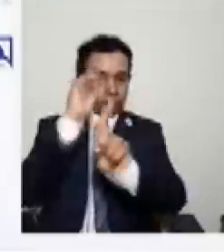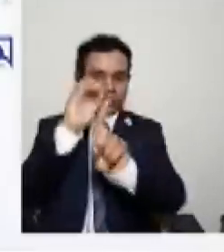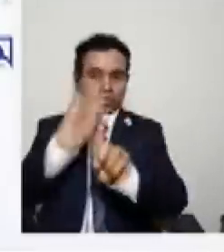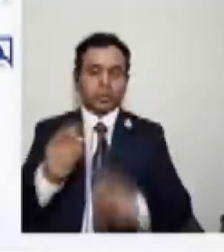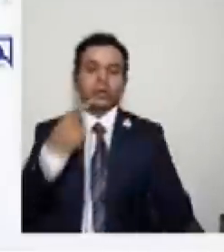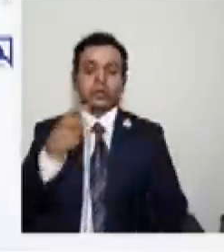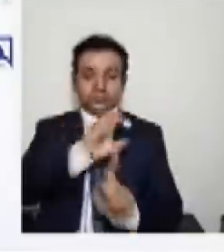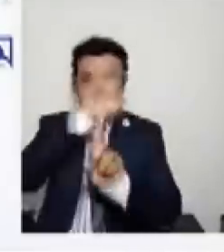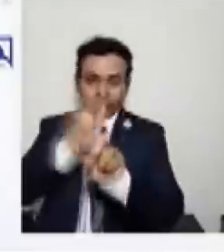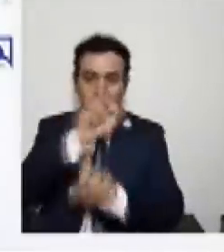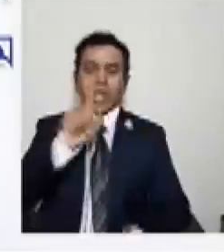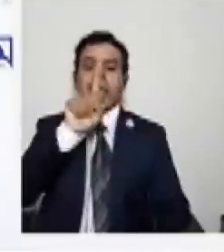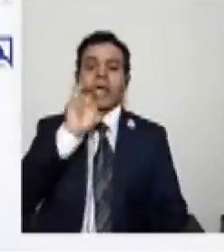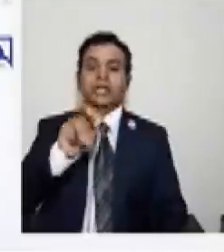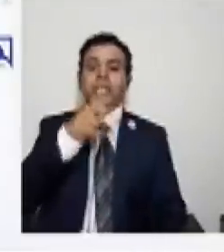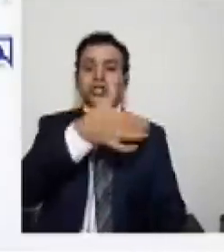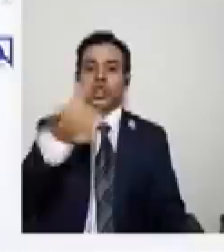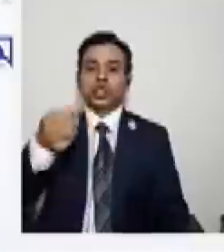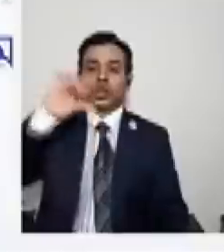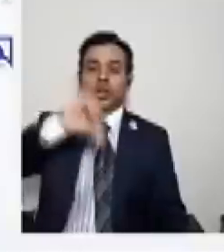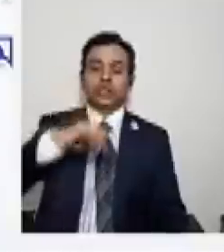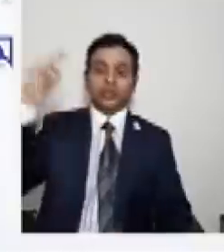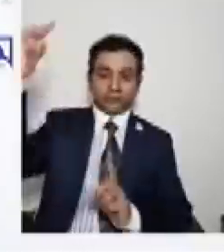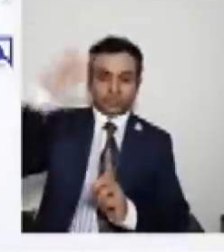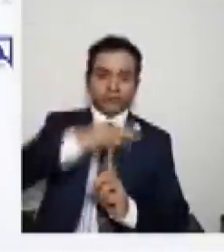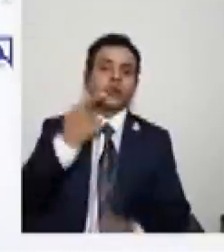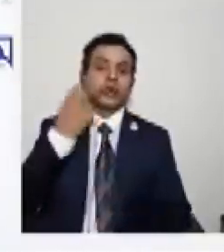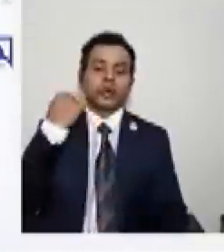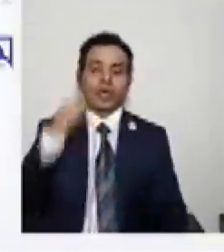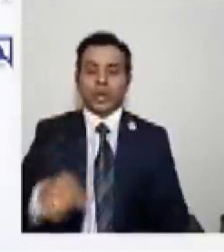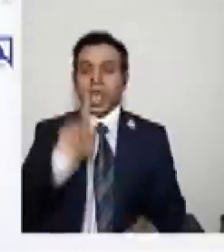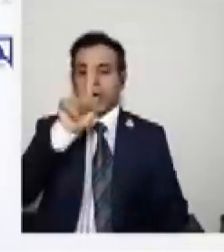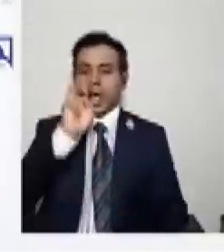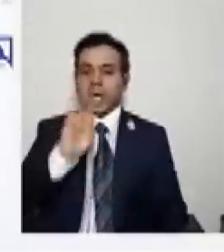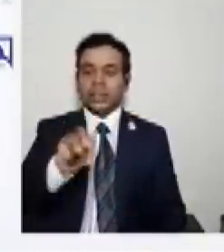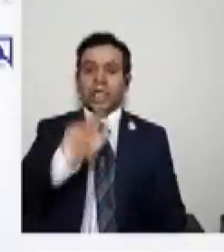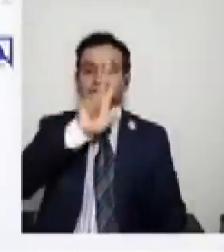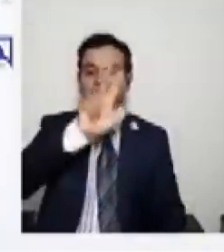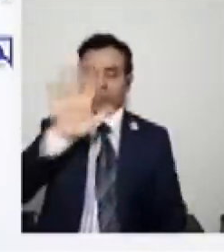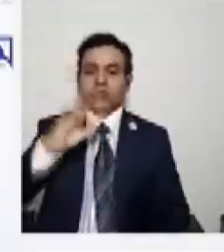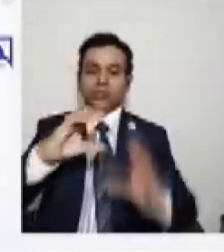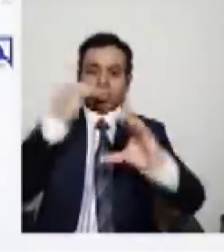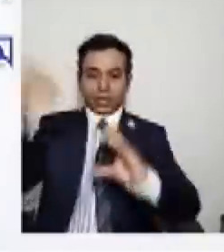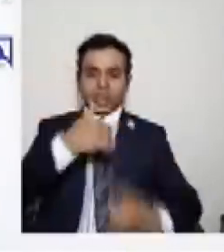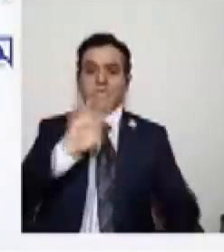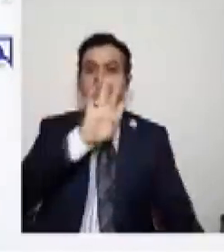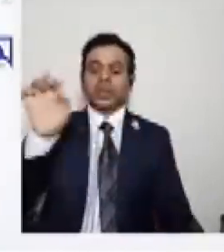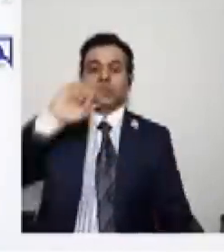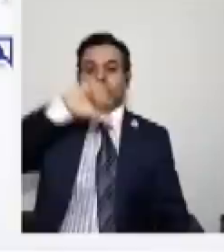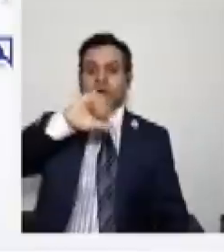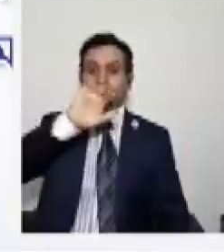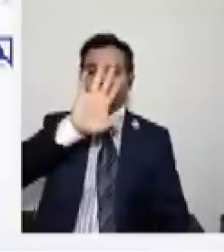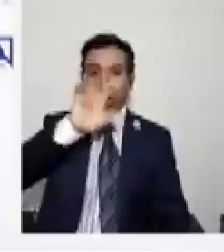যাচ্ছেন 4,217 জন। 24 ঘন্টায় স্ক্রিনিং হয়েছে 1,609 জন এর মধ্যে